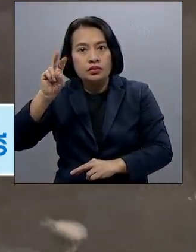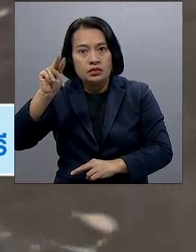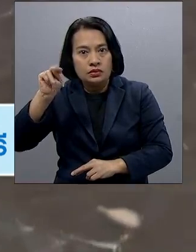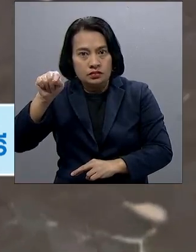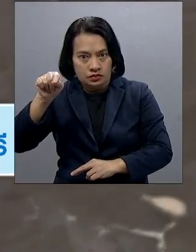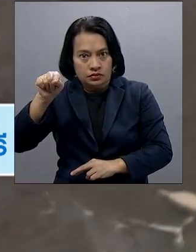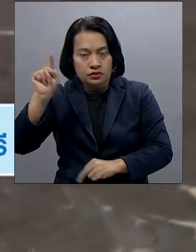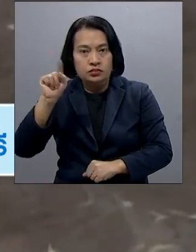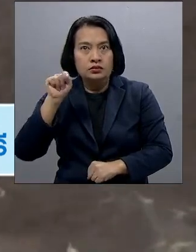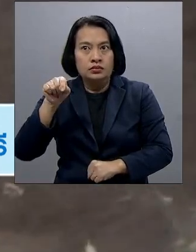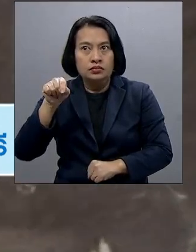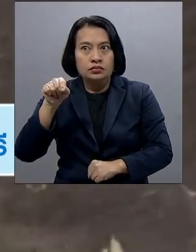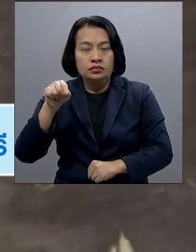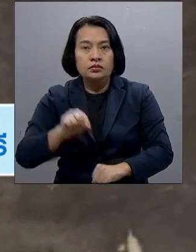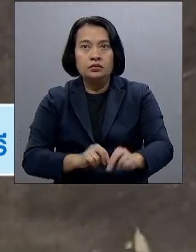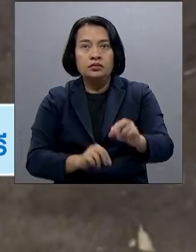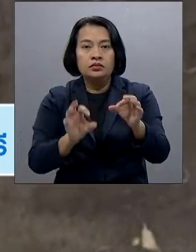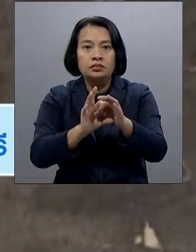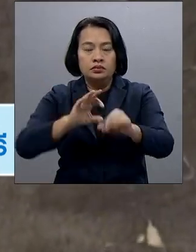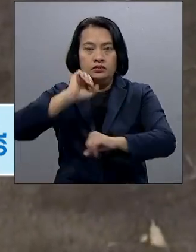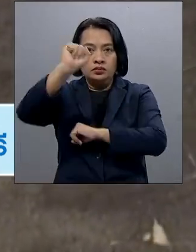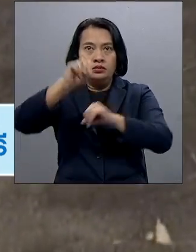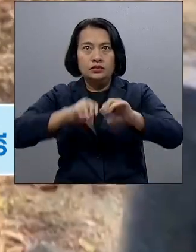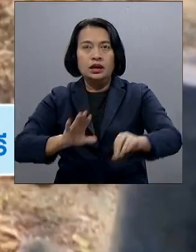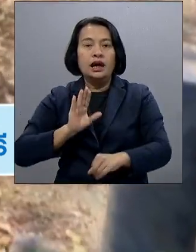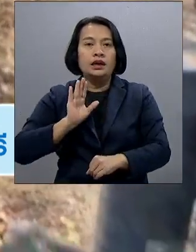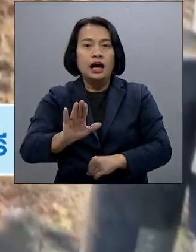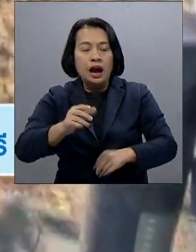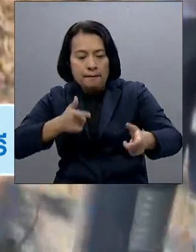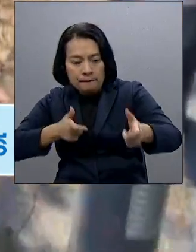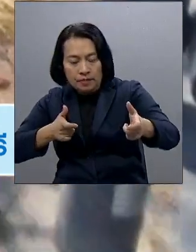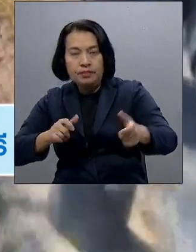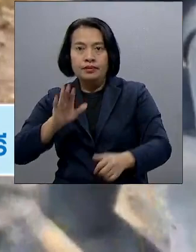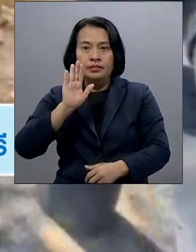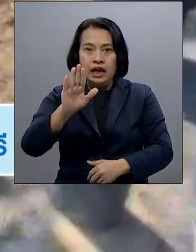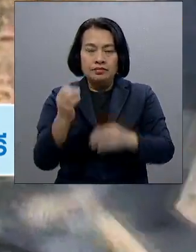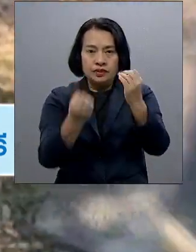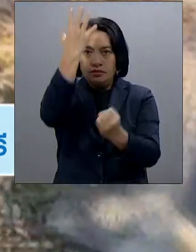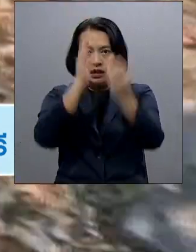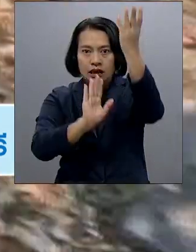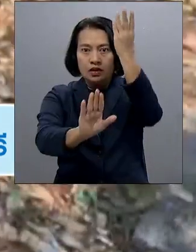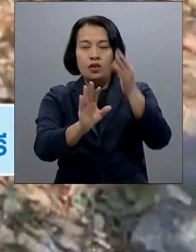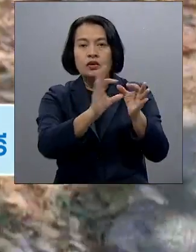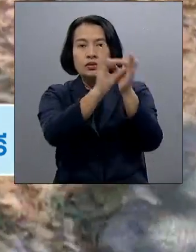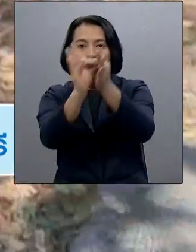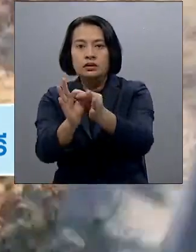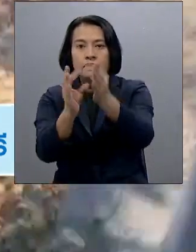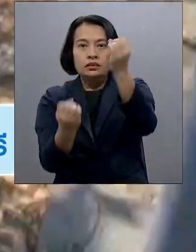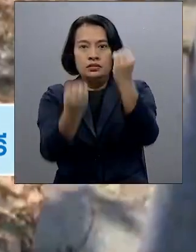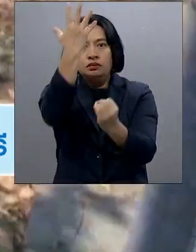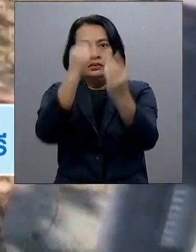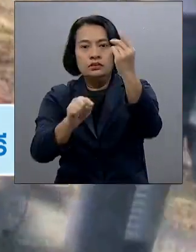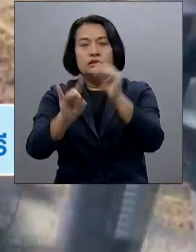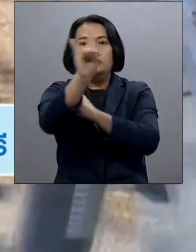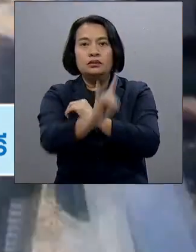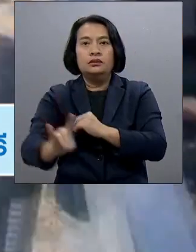ที่มีการประกาศเป็นเขตห้ามล่าสัตว์ป่าศรีสวัสดิ์เป็นพื้นที่ป่าที่เชื่อมต่อที่สำคัญสำหรับสัตว์ป่าเลย